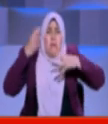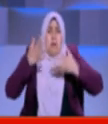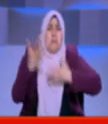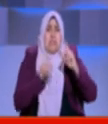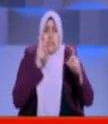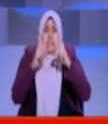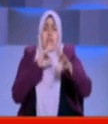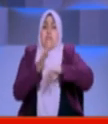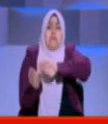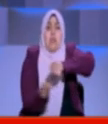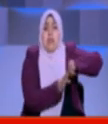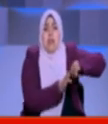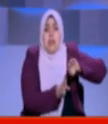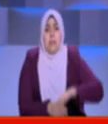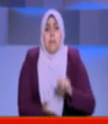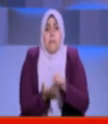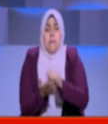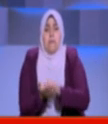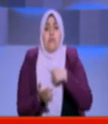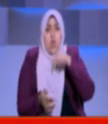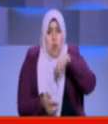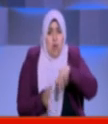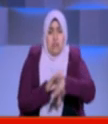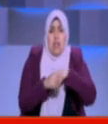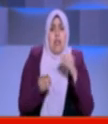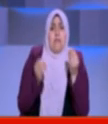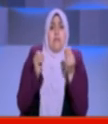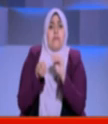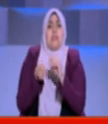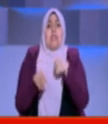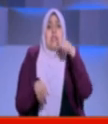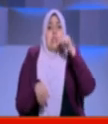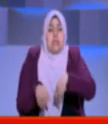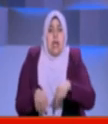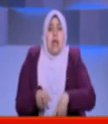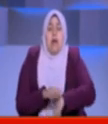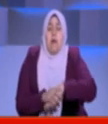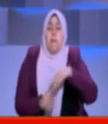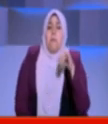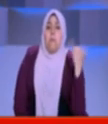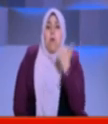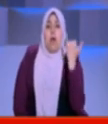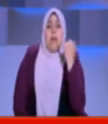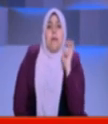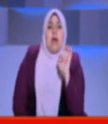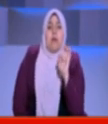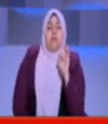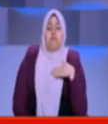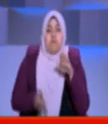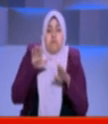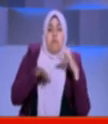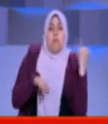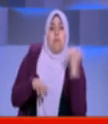بهذه الإجراءات. هذا إنجاز مهم وتقدير مهم. لست بصدد التبرير